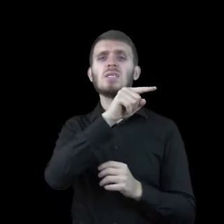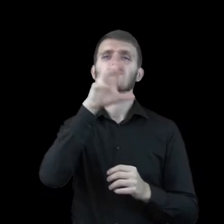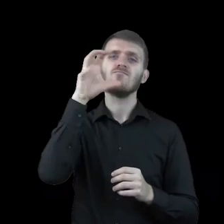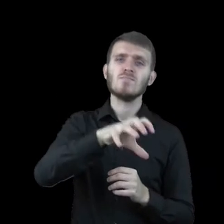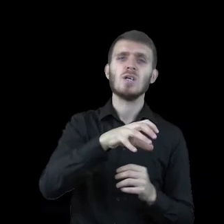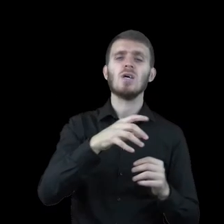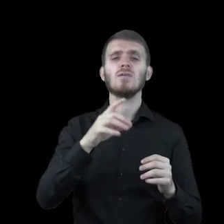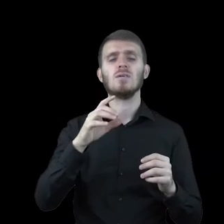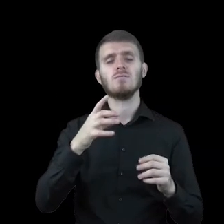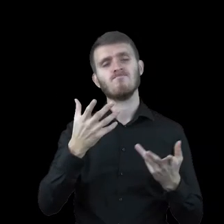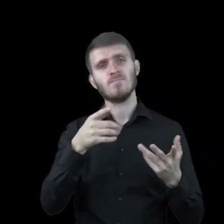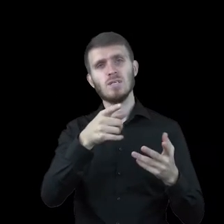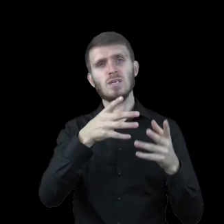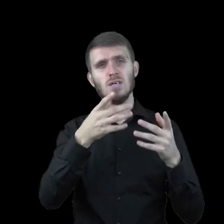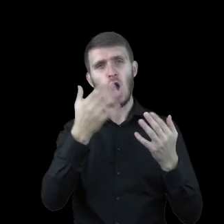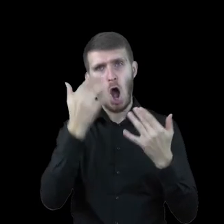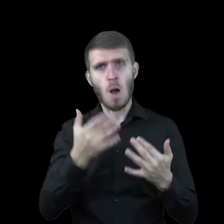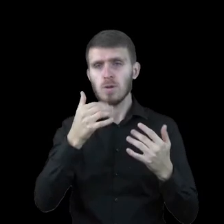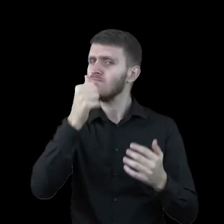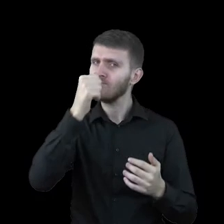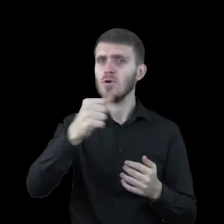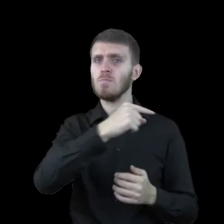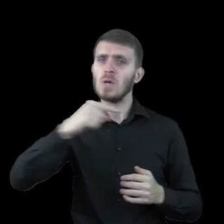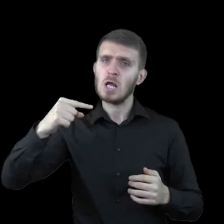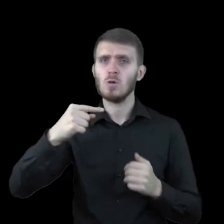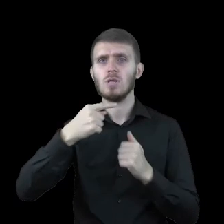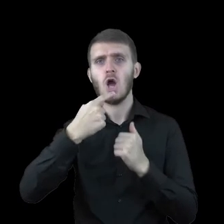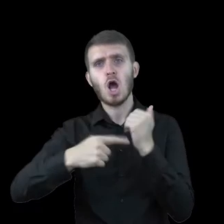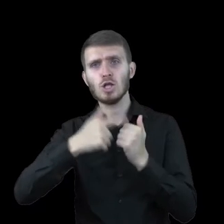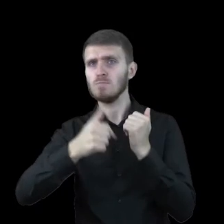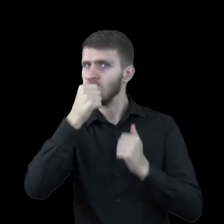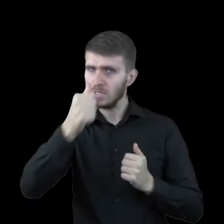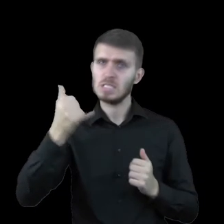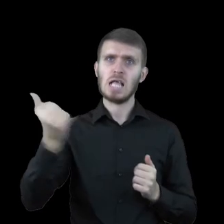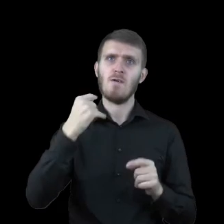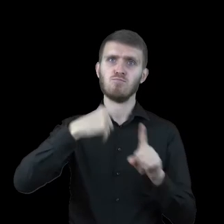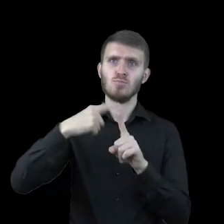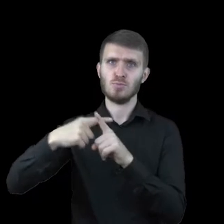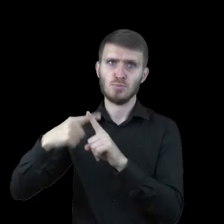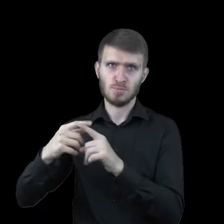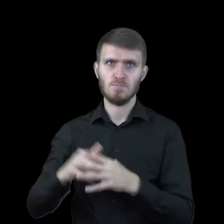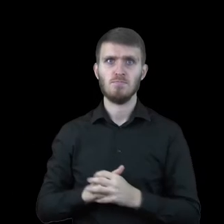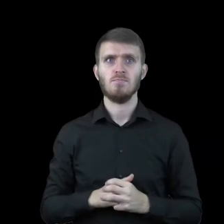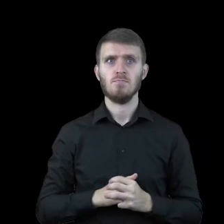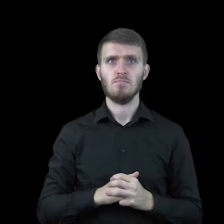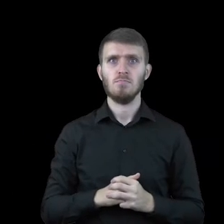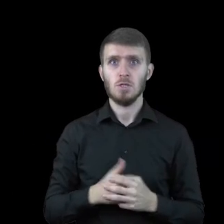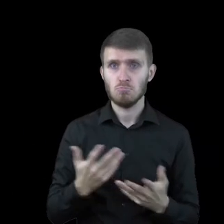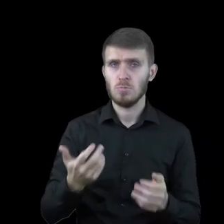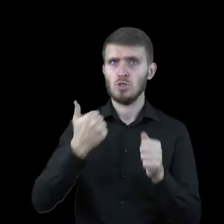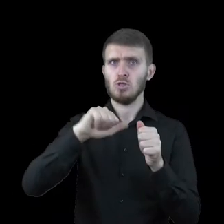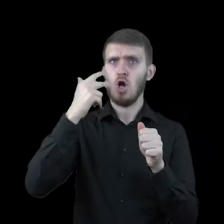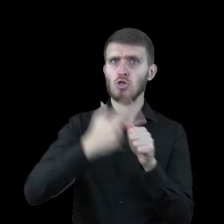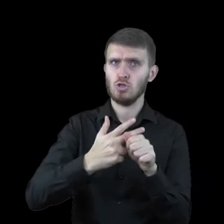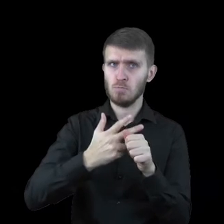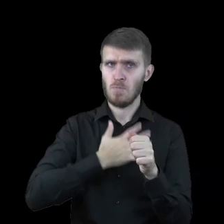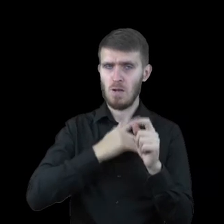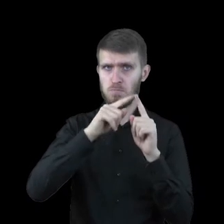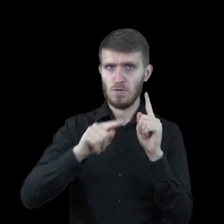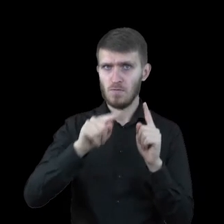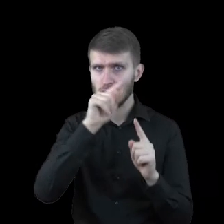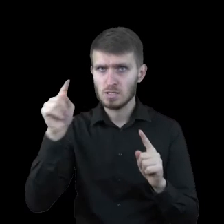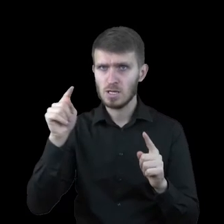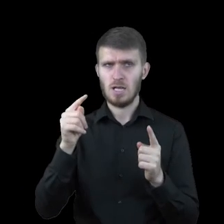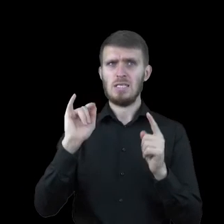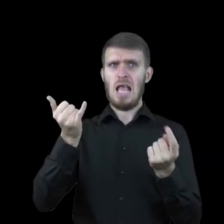ale rozpatrujemy problem geometryczny, w którym długości nie mogą być ujemne. Czyli mamy pierwiastek ze 130.